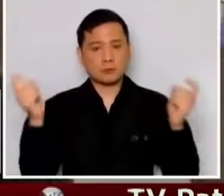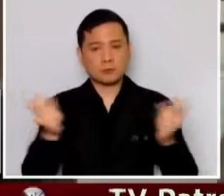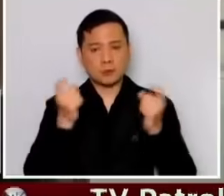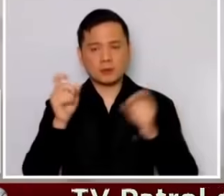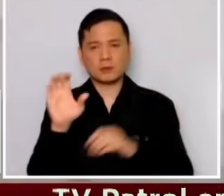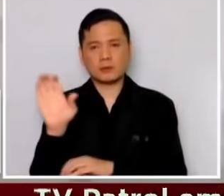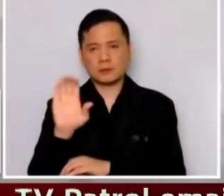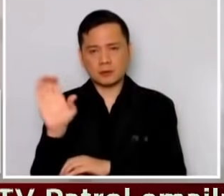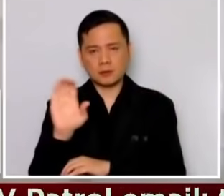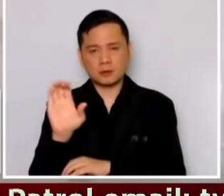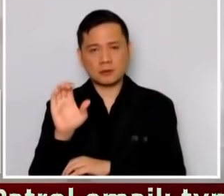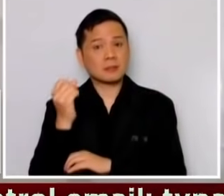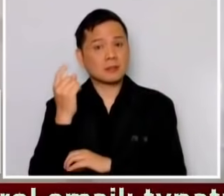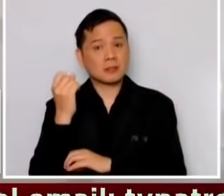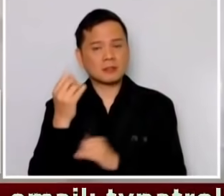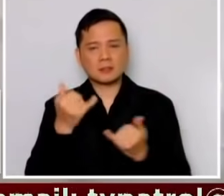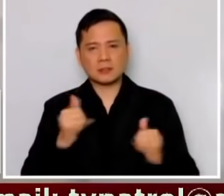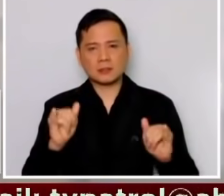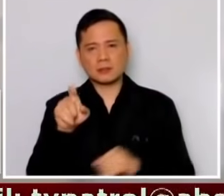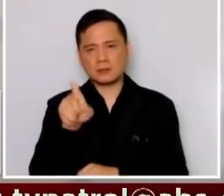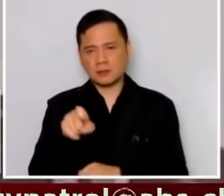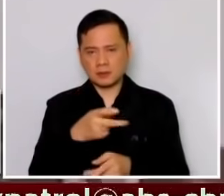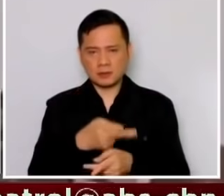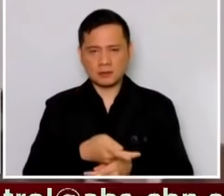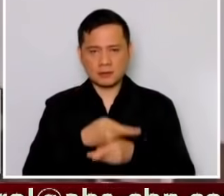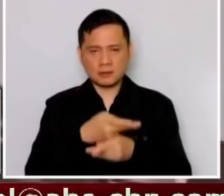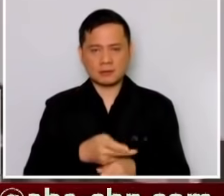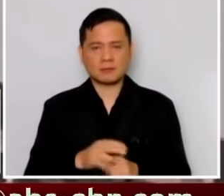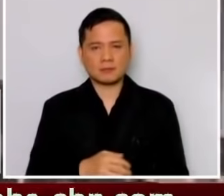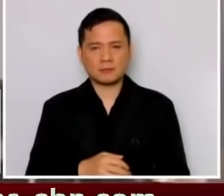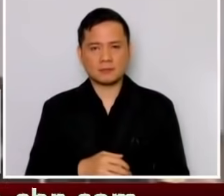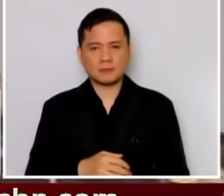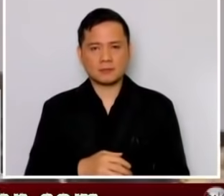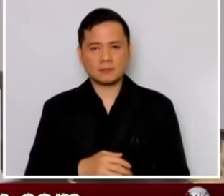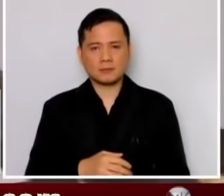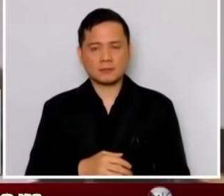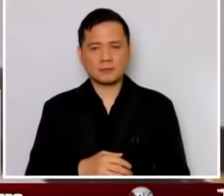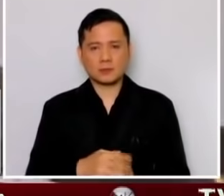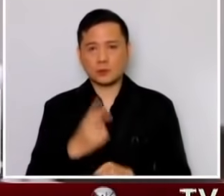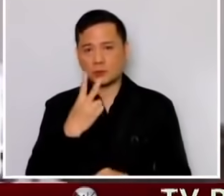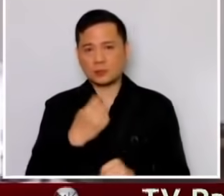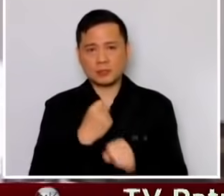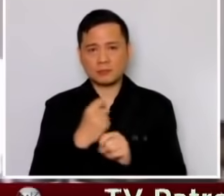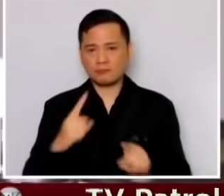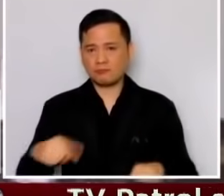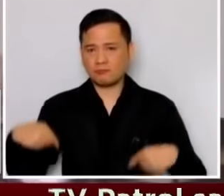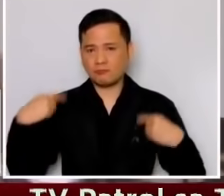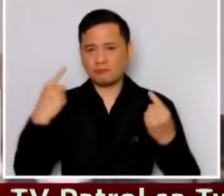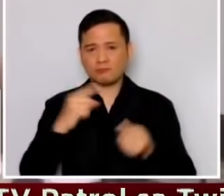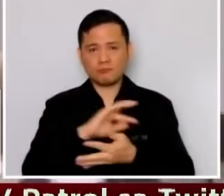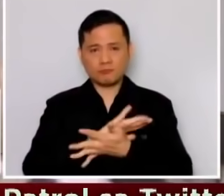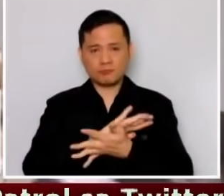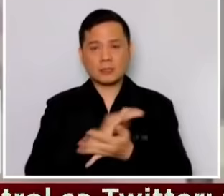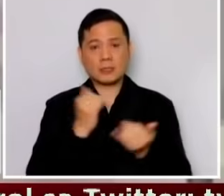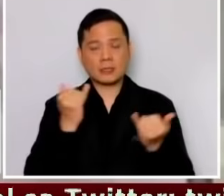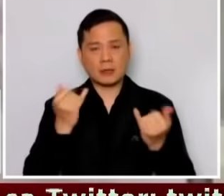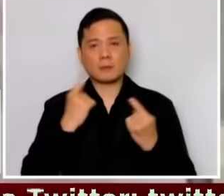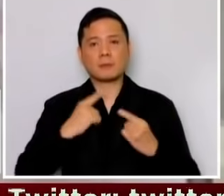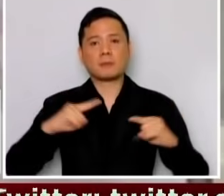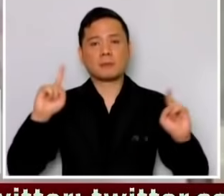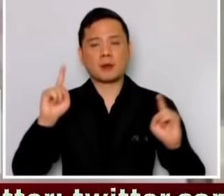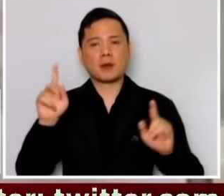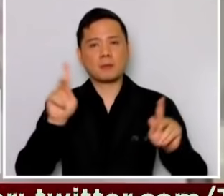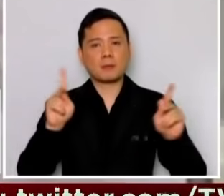ng pag-iingat. Sa 20 buwan ng pandemya, ngayon pinakamataas ang mobility ng tao at nananatili